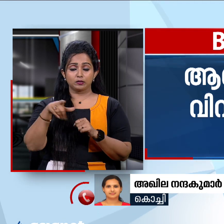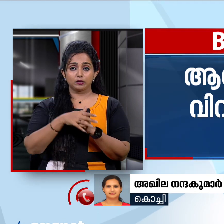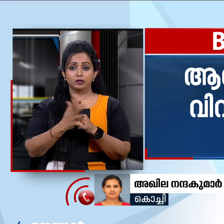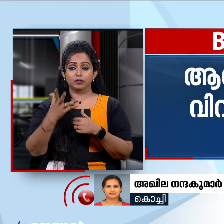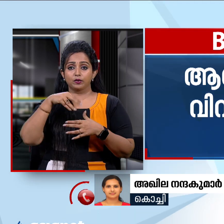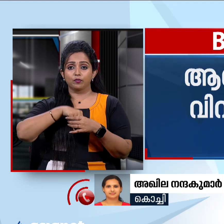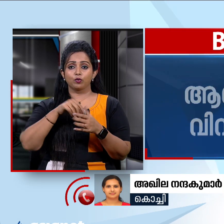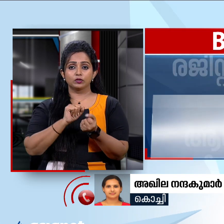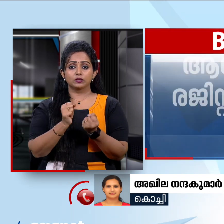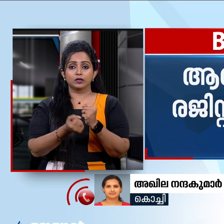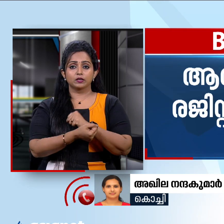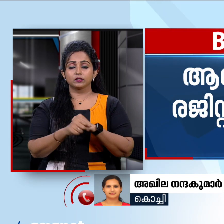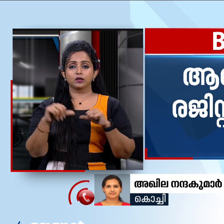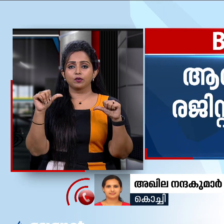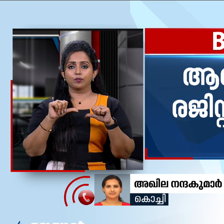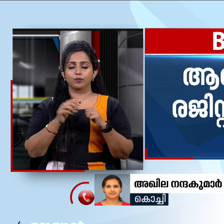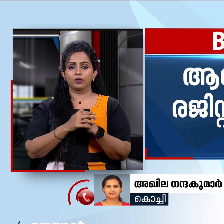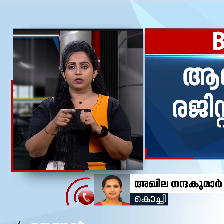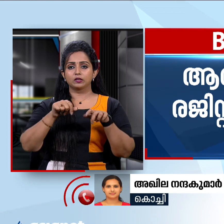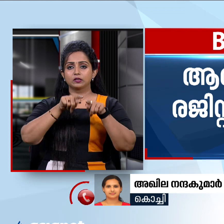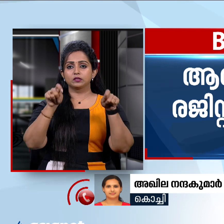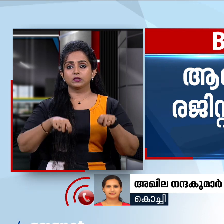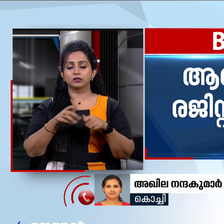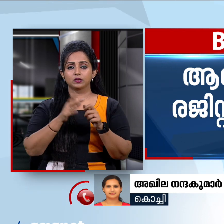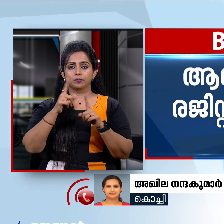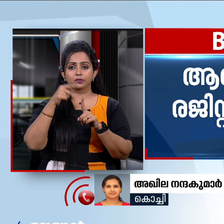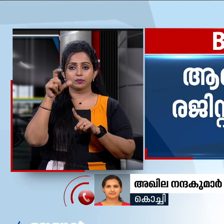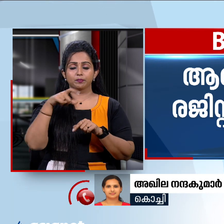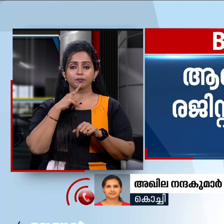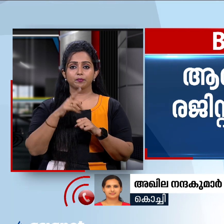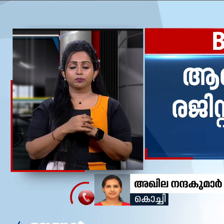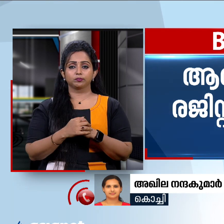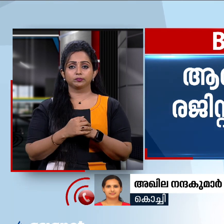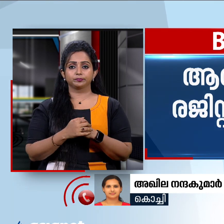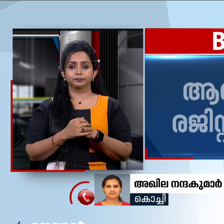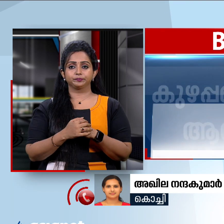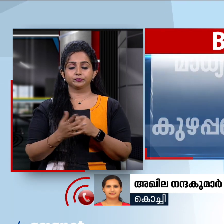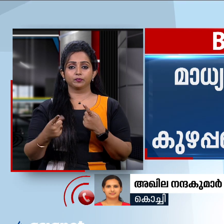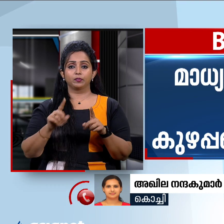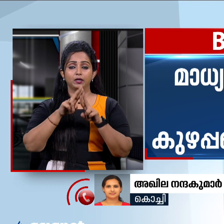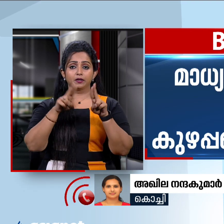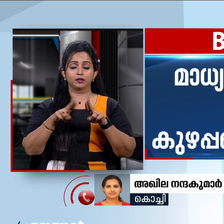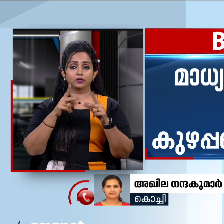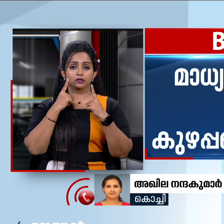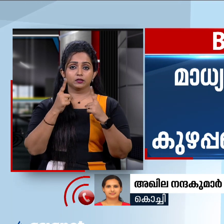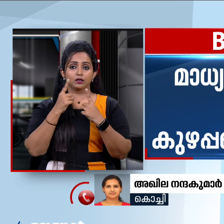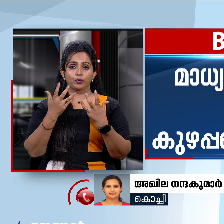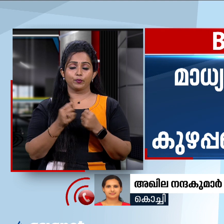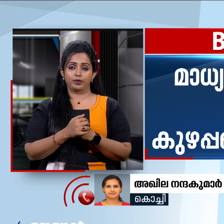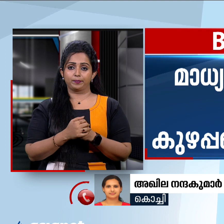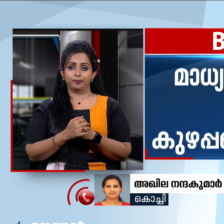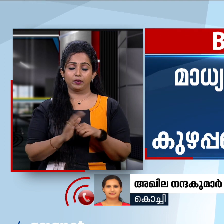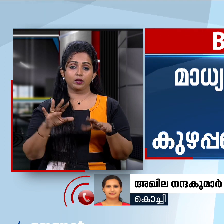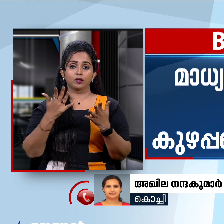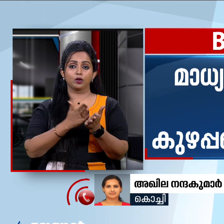ഒരു തിരുത്തൽ വരുത്താൻ കഴിയുന്ന രീതിയിലല്ല ഇതിന്റെ സംവിധാനമെന്നും പ്രിൻസിപ്പൾ പറഞ്ഞു വെക്കുന്നുണ്ട്. എന്നാൽ ഒരു ആഭ്യന്തര അന്വേഷണത്തിലാണ് കൂടുതൽ ഏതെങ്കിലും